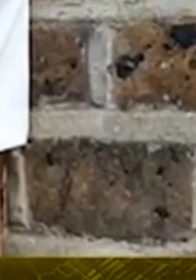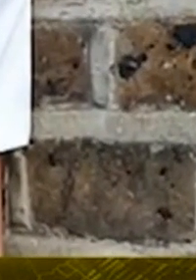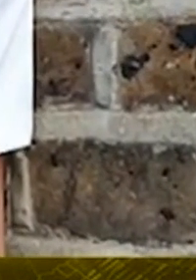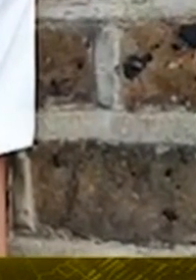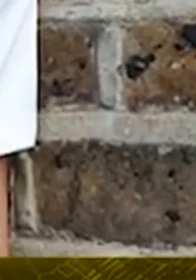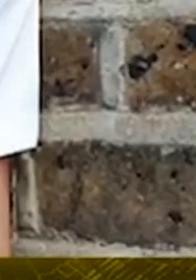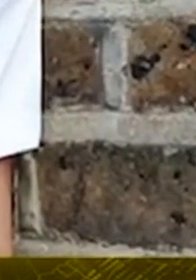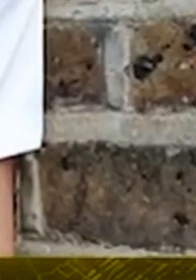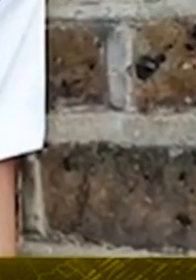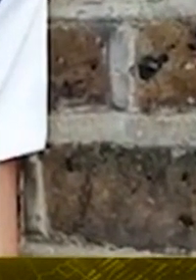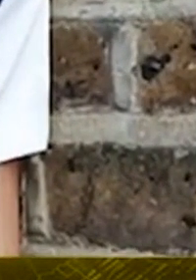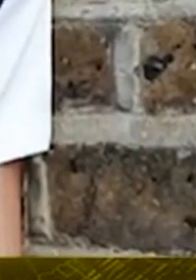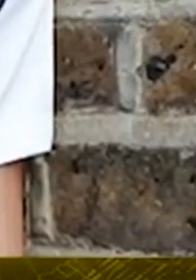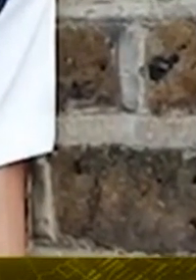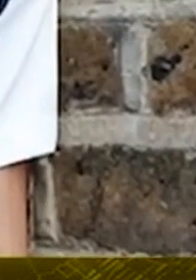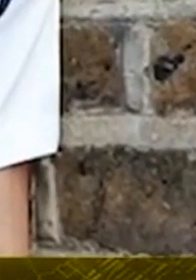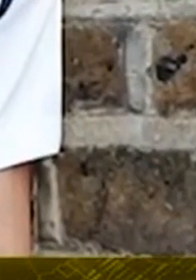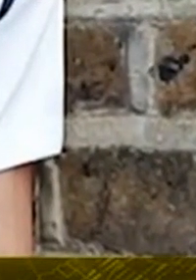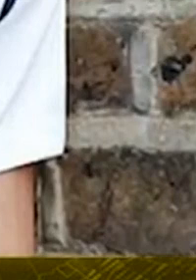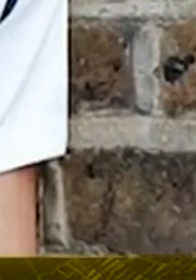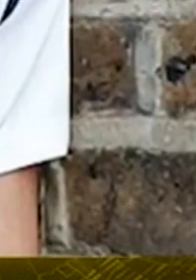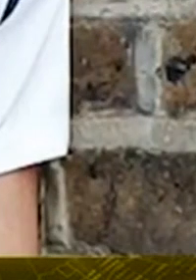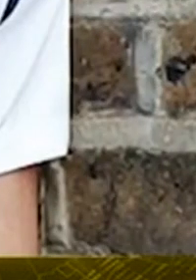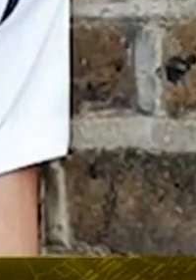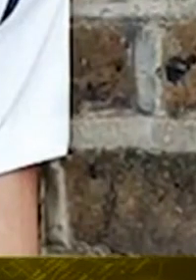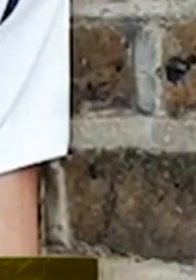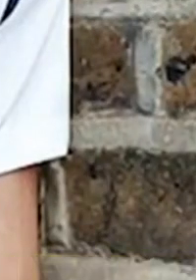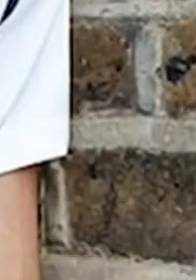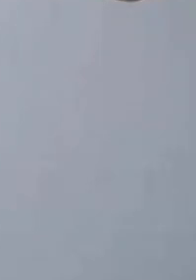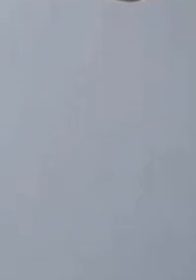15 عام كن سفر مدما تغلي يصلو